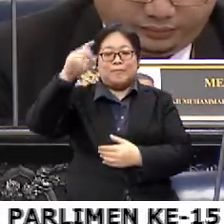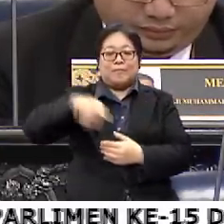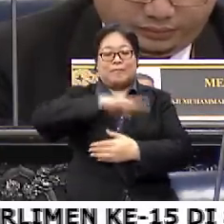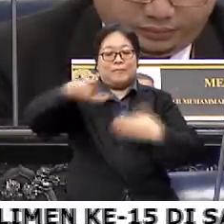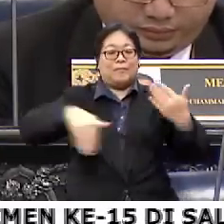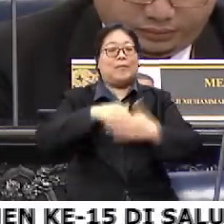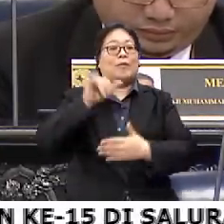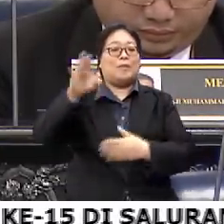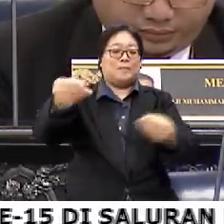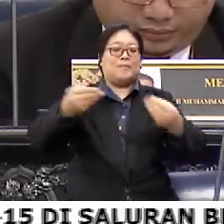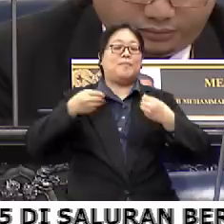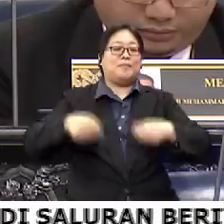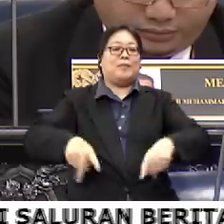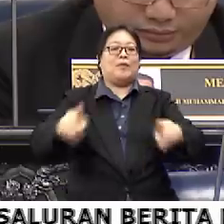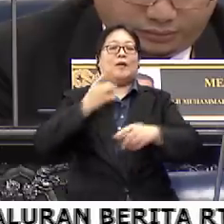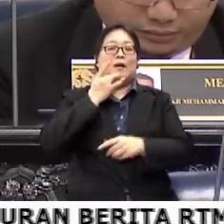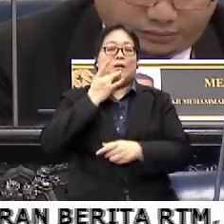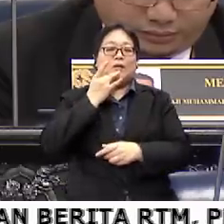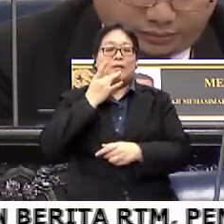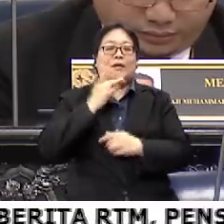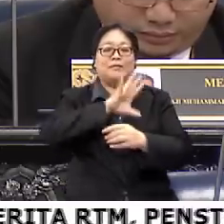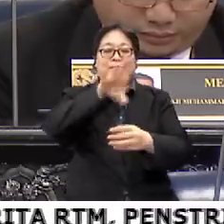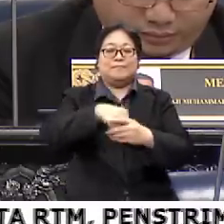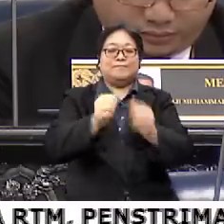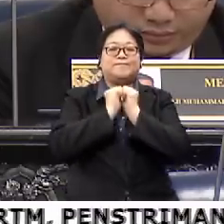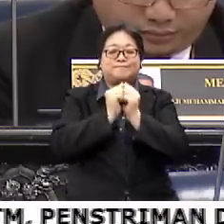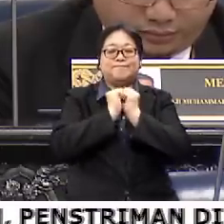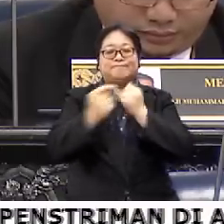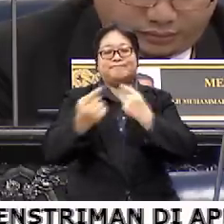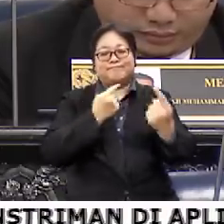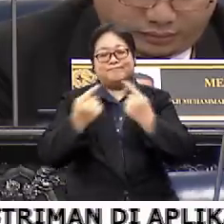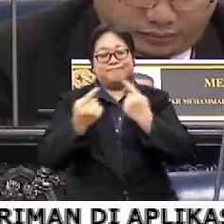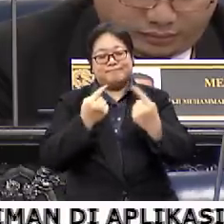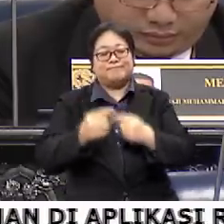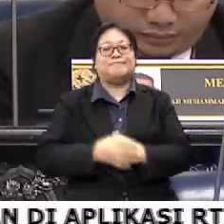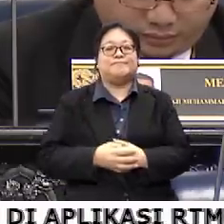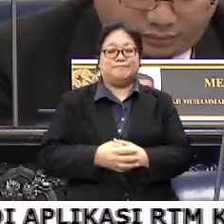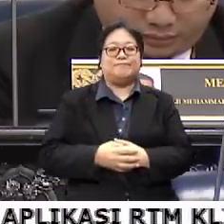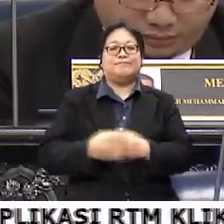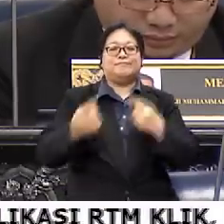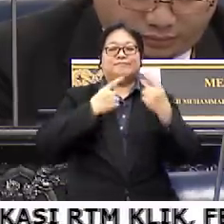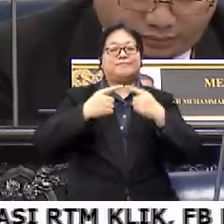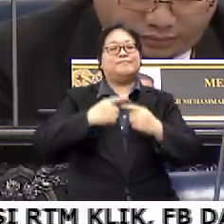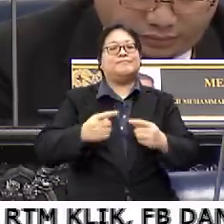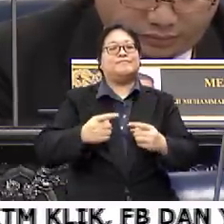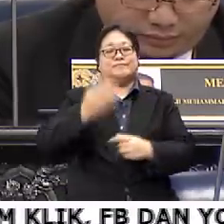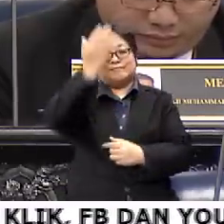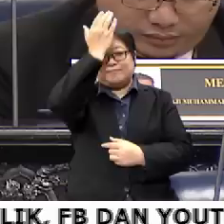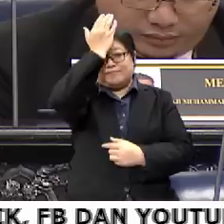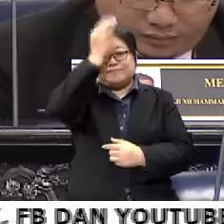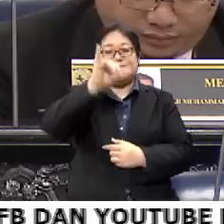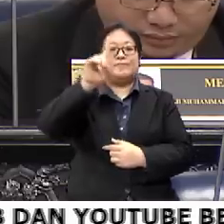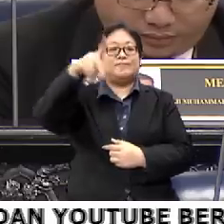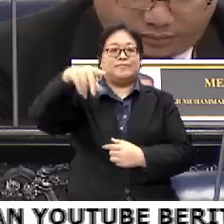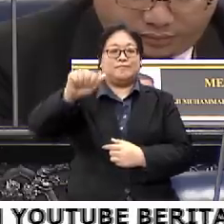ahli berhormat kerana memberi ruang kepada Alustar untuk turut sama-sama berbahas usul menjunjung kasih titah Kuala Duli Yang Maha Mulia Seri Paduka Baginda